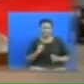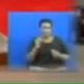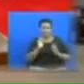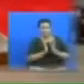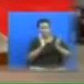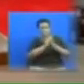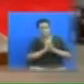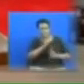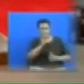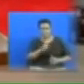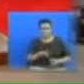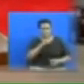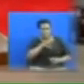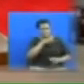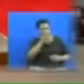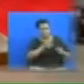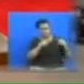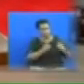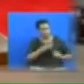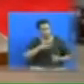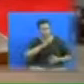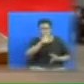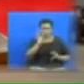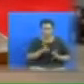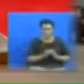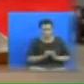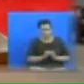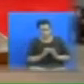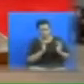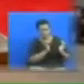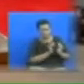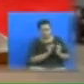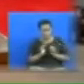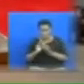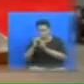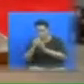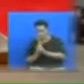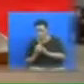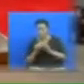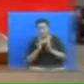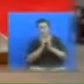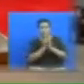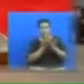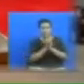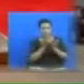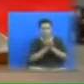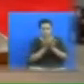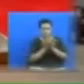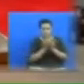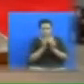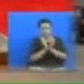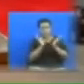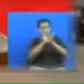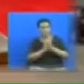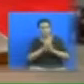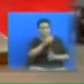moyo wangu wote, na kwamba nitahifadhi, nitailinda na kuitetea Katiba ya Jamhuri ya Muungano wa Tanzania kwa mujibu